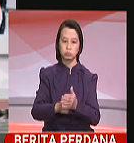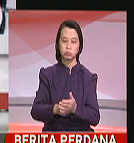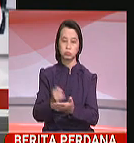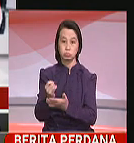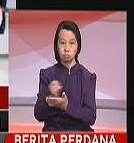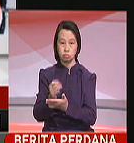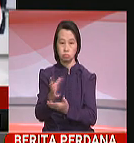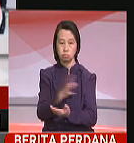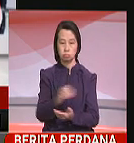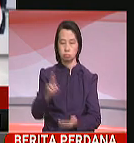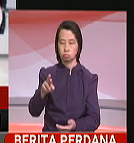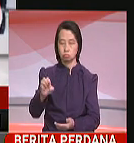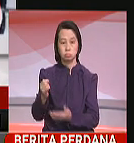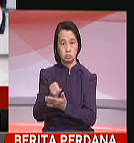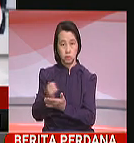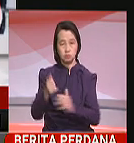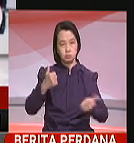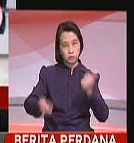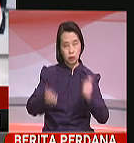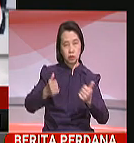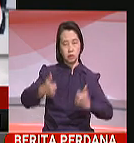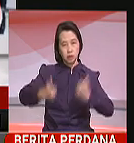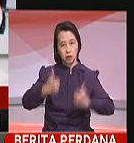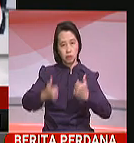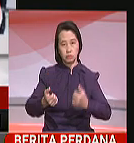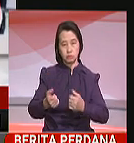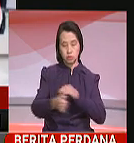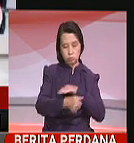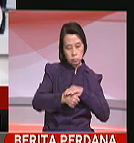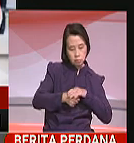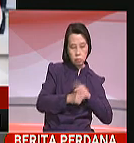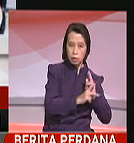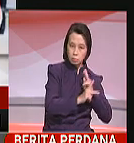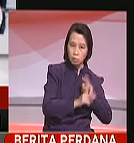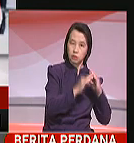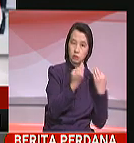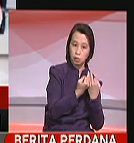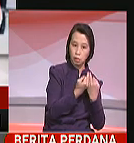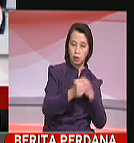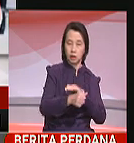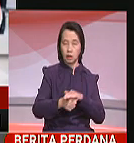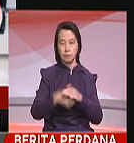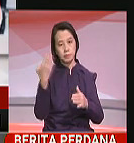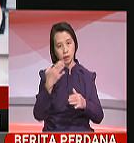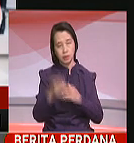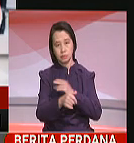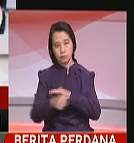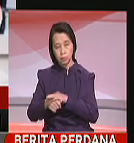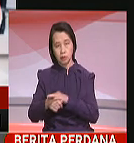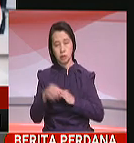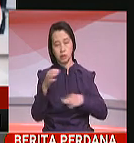dan ritakaful, sama ada berkaitan dengan pelindungan kekeluargaan, pelindungan am dan juga pelindungan